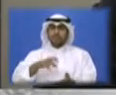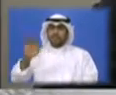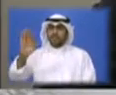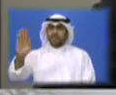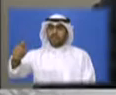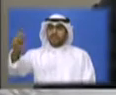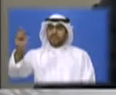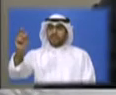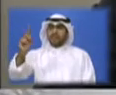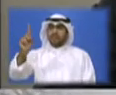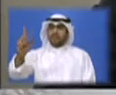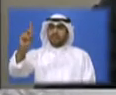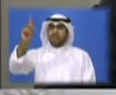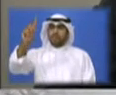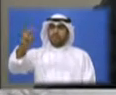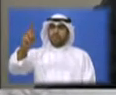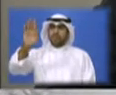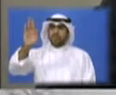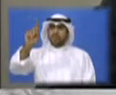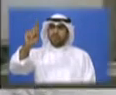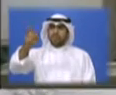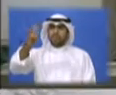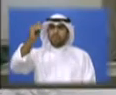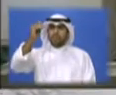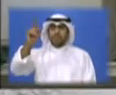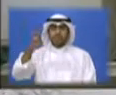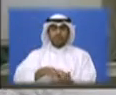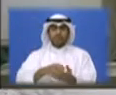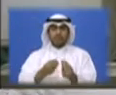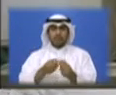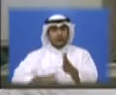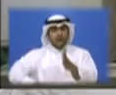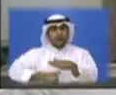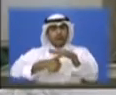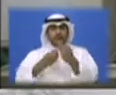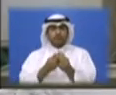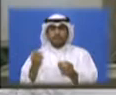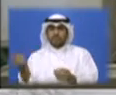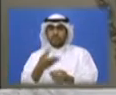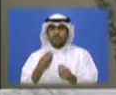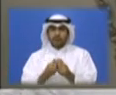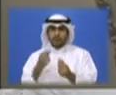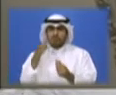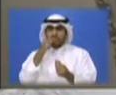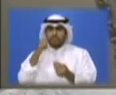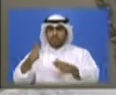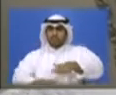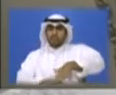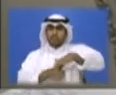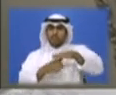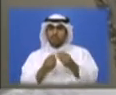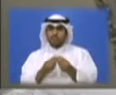كازانسكايا والسيد إفغيني غروغوروف والسيدة سفيتلانا النائب رئيس مكاتب الاستثمار في مجلس المحافظة، يؤكد على